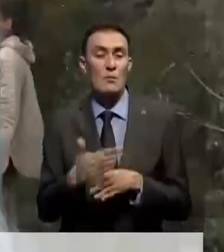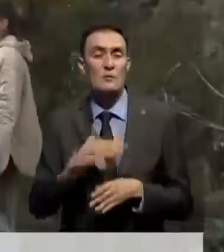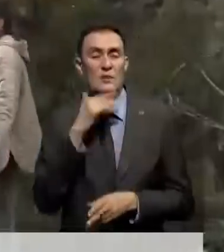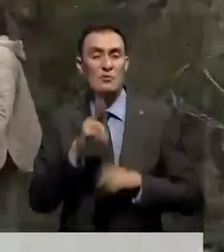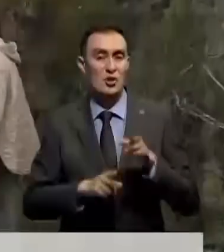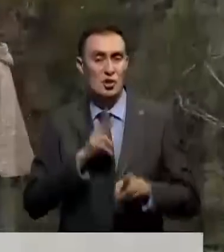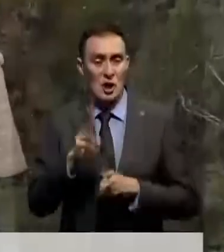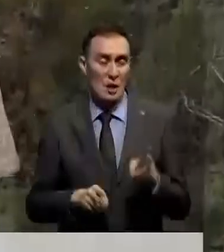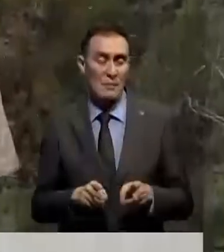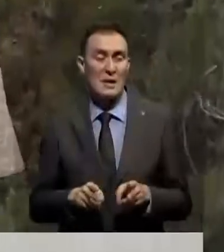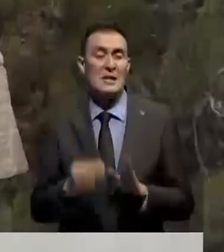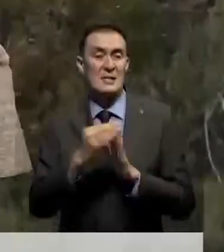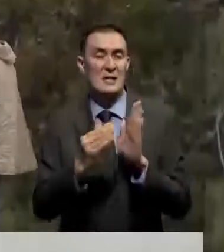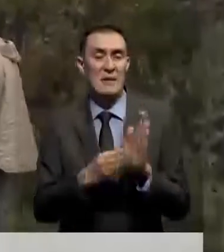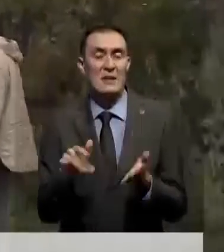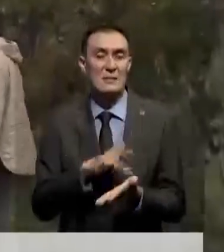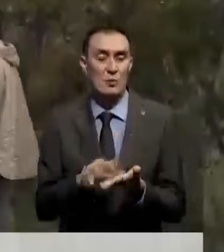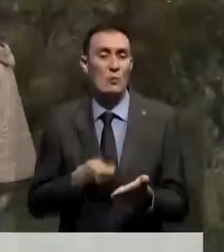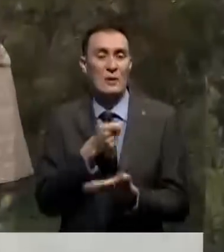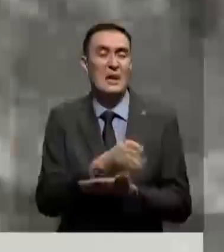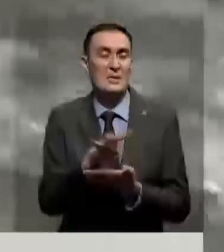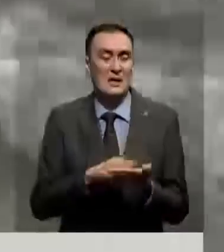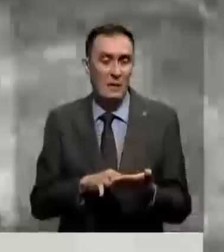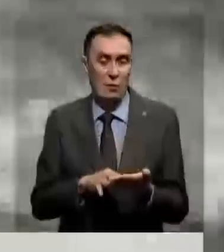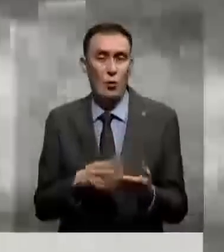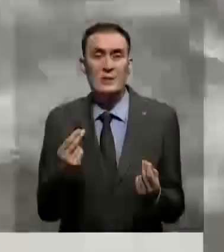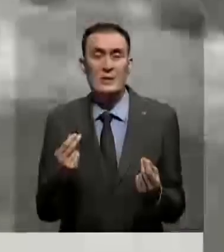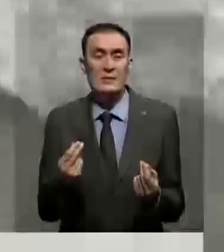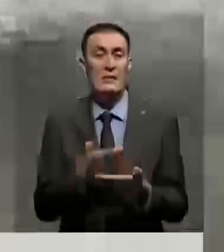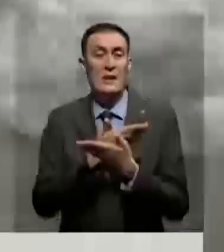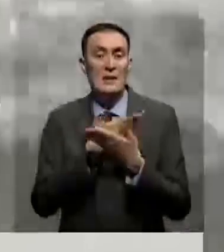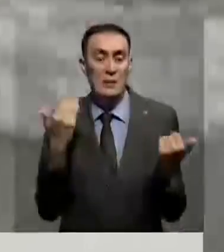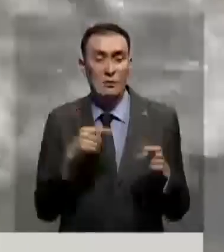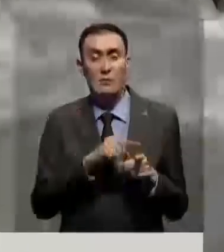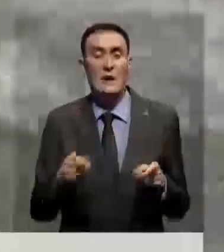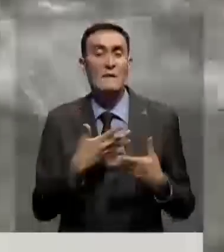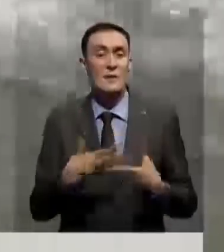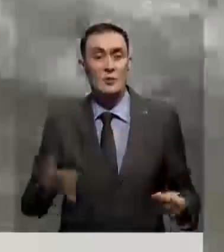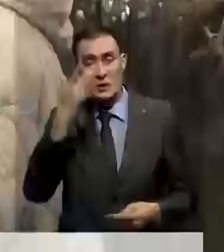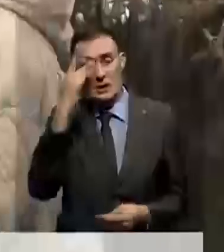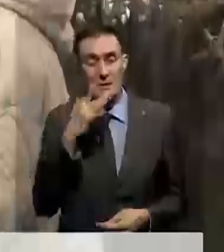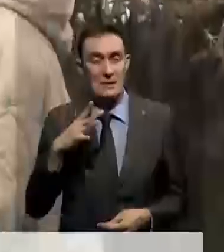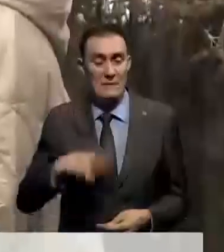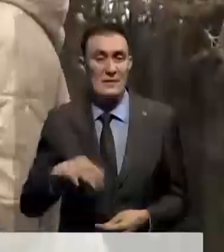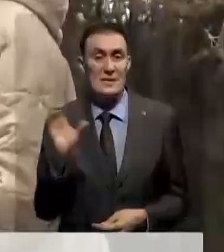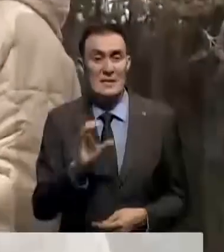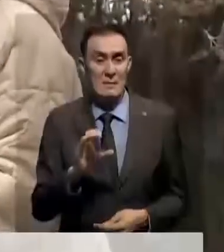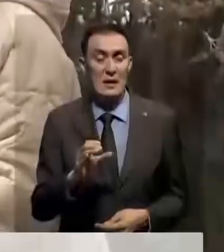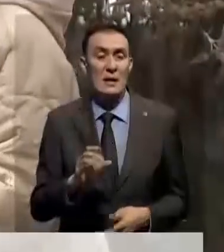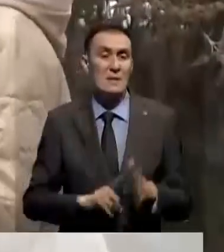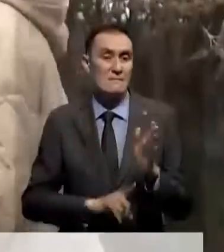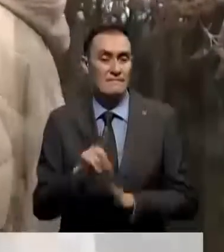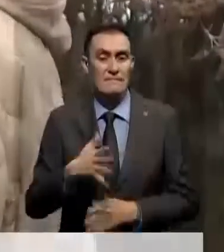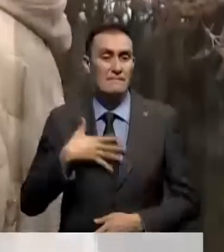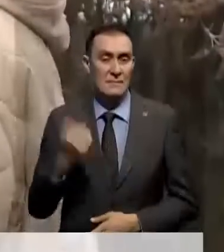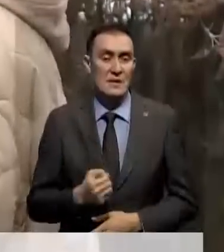многочисленных жалоб специалисты составили смету, подали заявку в бюджет. Но средства не находились всю весну и лето. Тогда в сентябре дело в свои руки